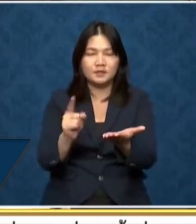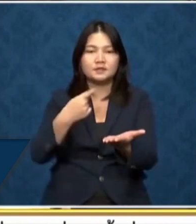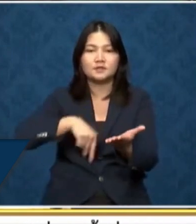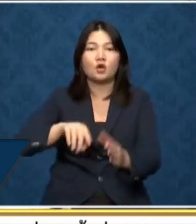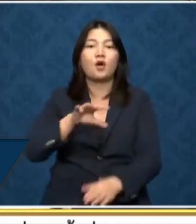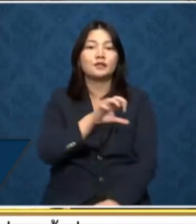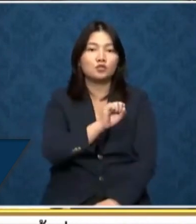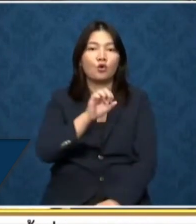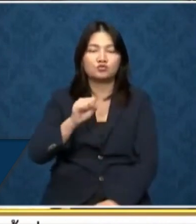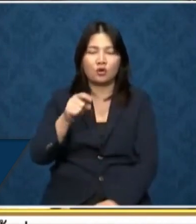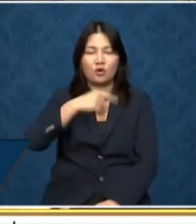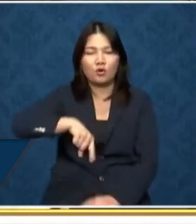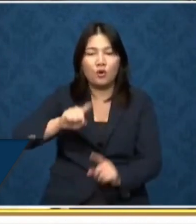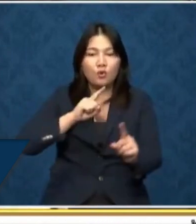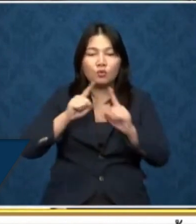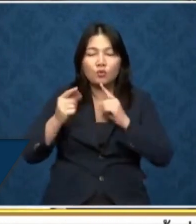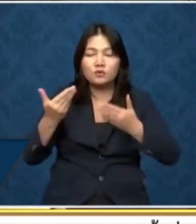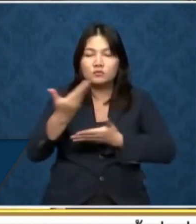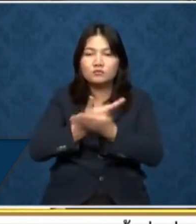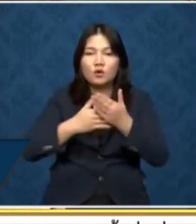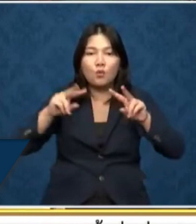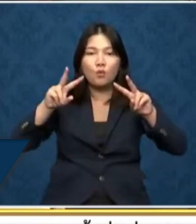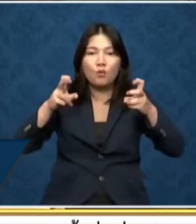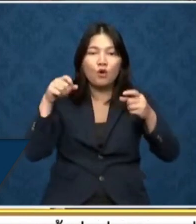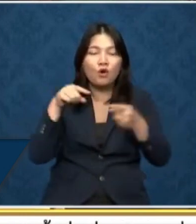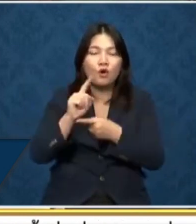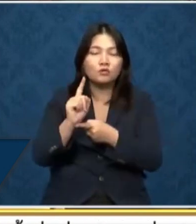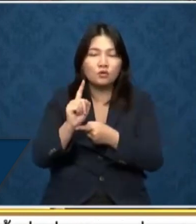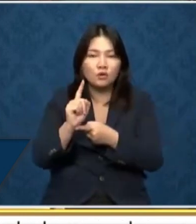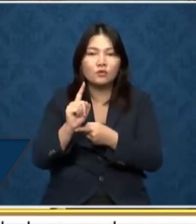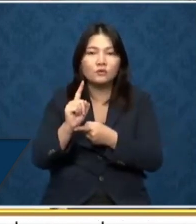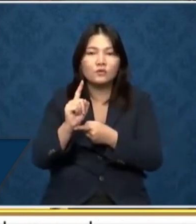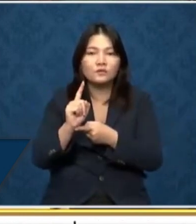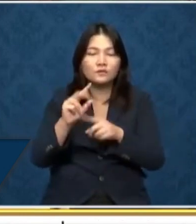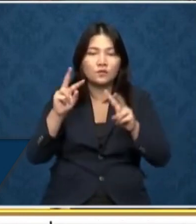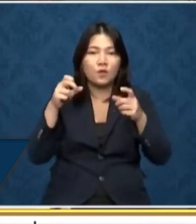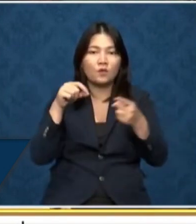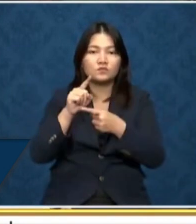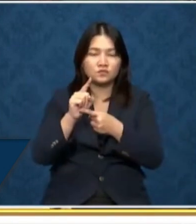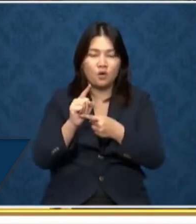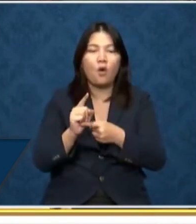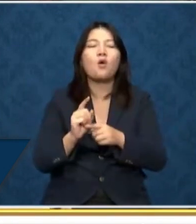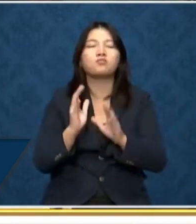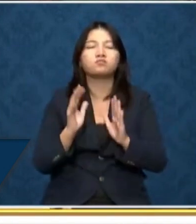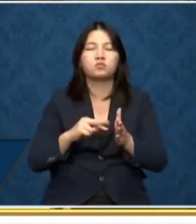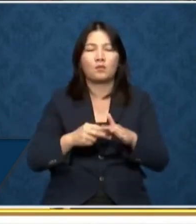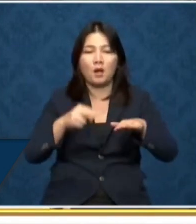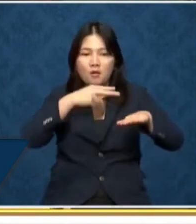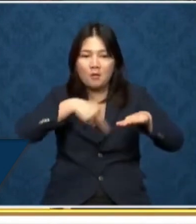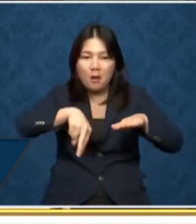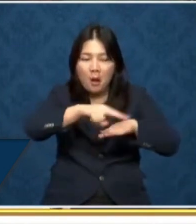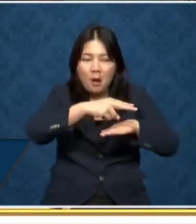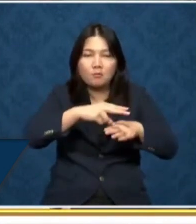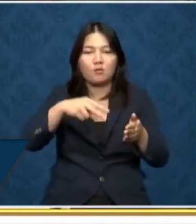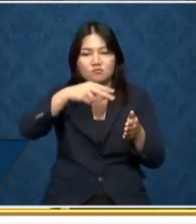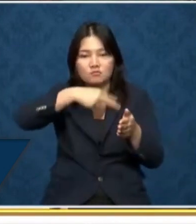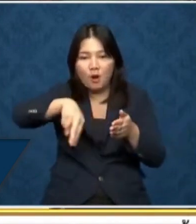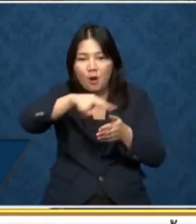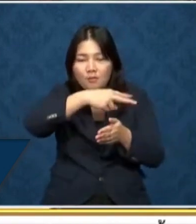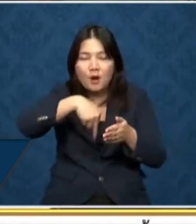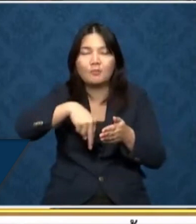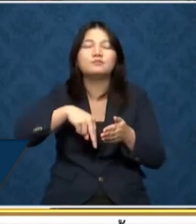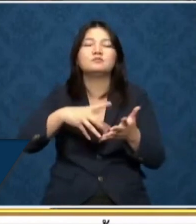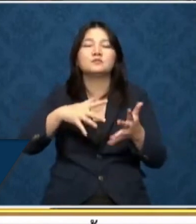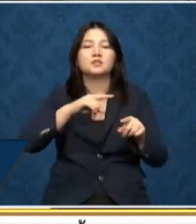แทนราษฎรพิจารณาศึกษาหาแนวทางการแก้ไขปัญหากรณีการทุจริตการตรวจสภาพรถนอกสถานที่และ